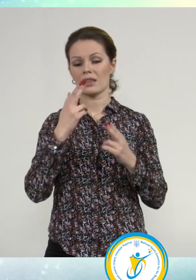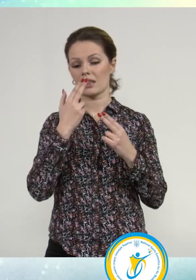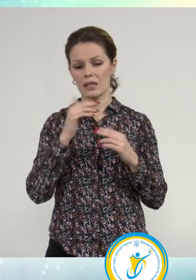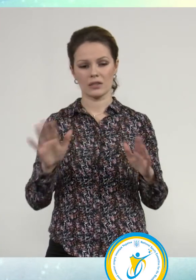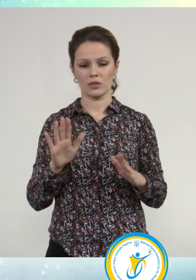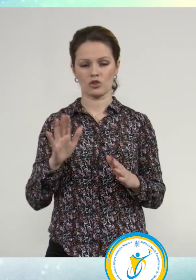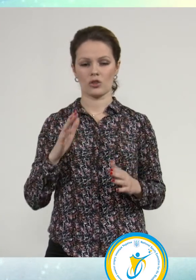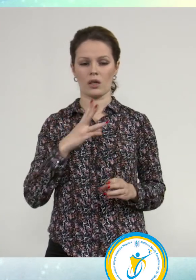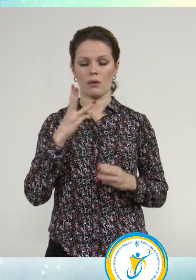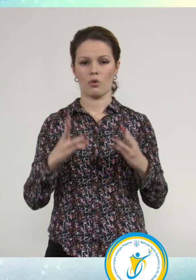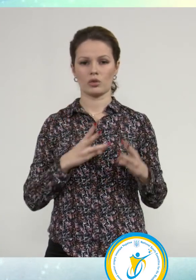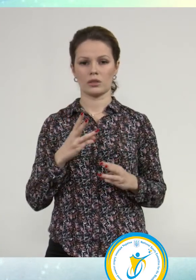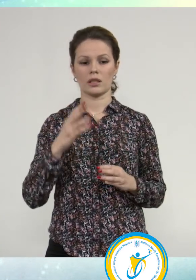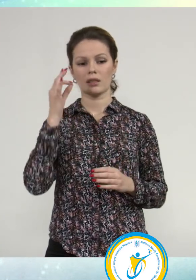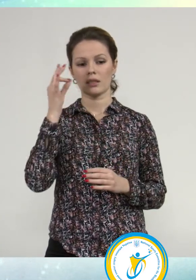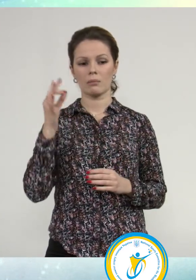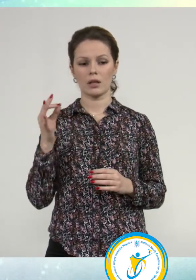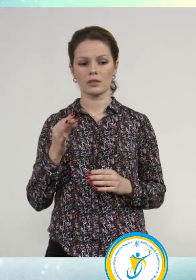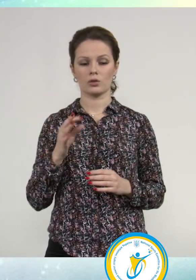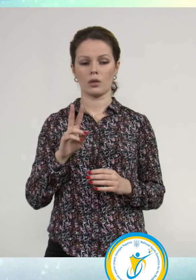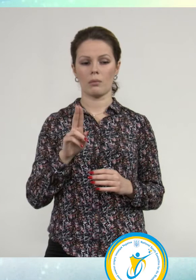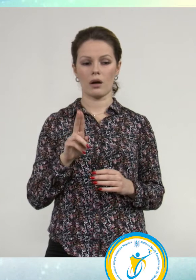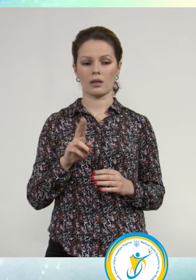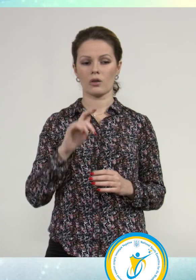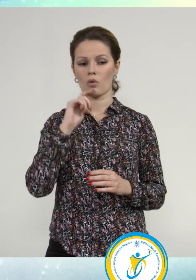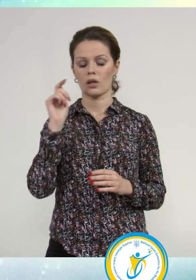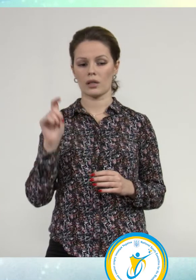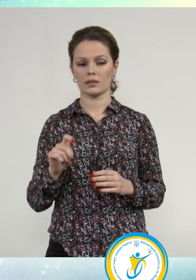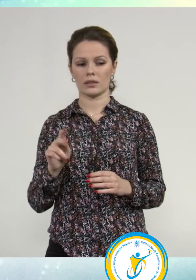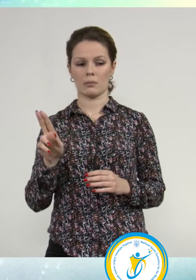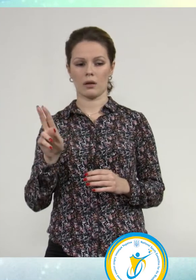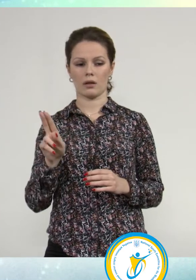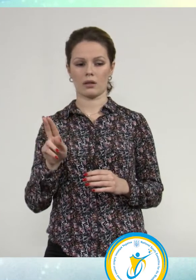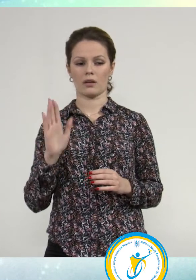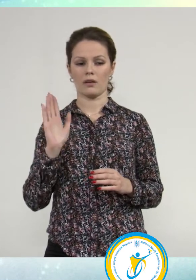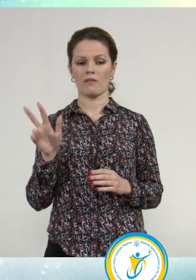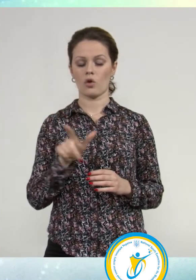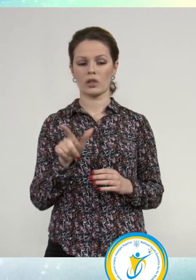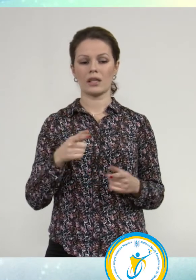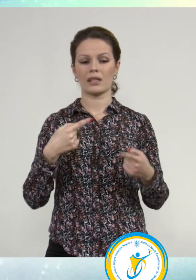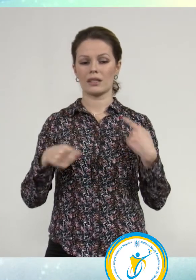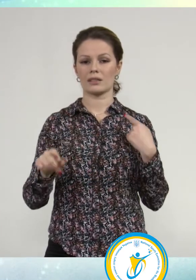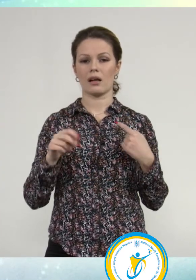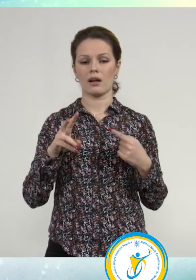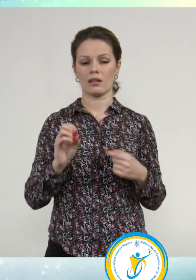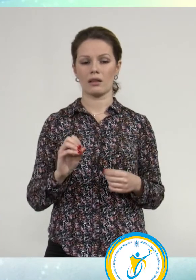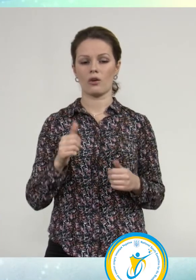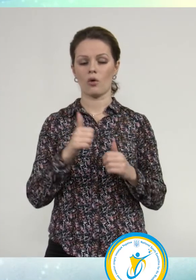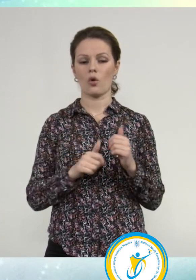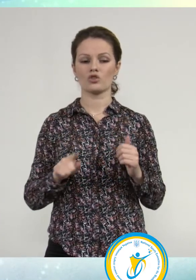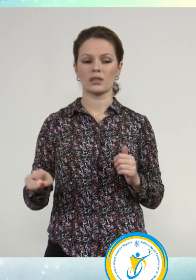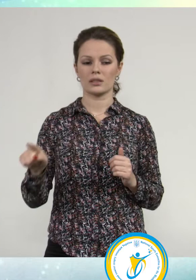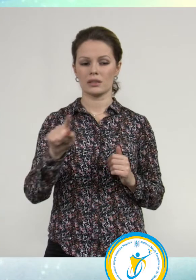емоції. Німецької пари і української пари, вони різні, але кожна з